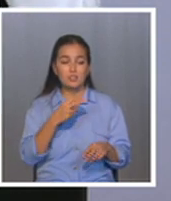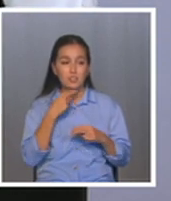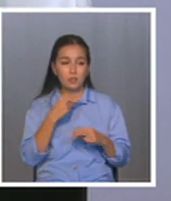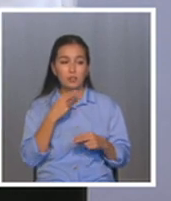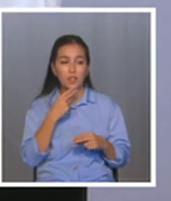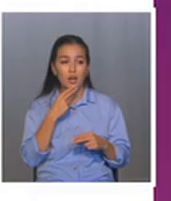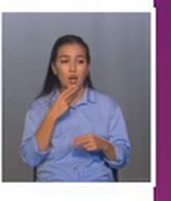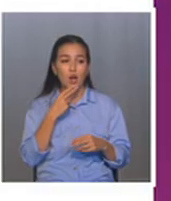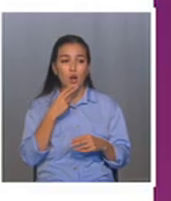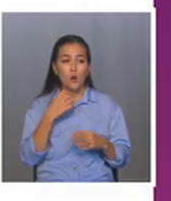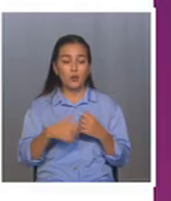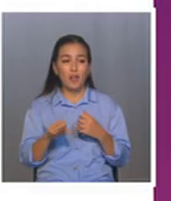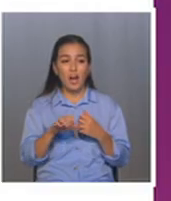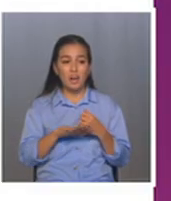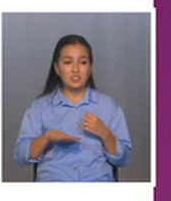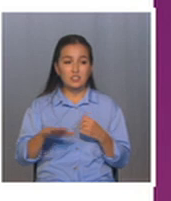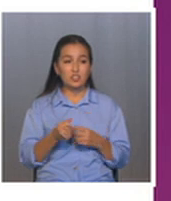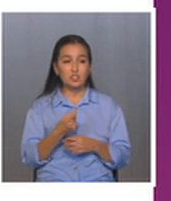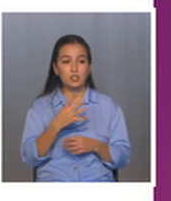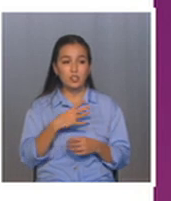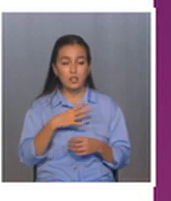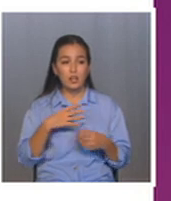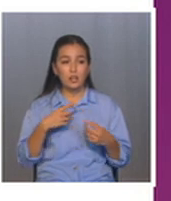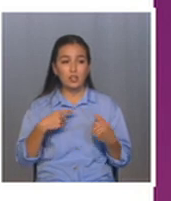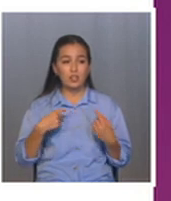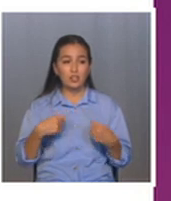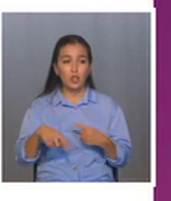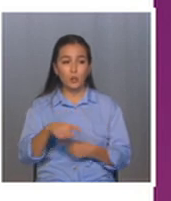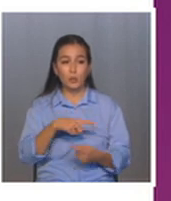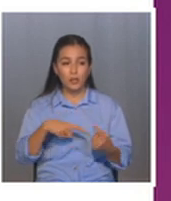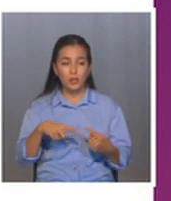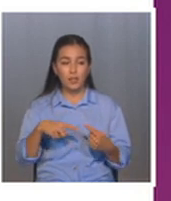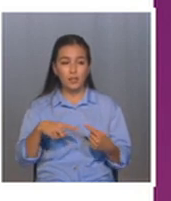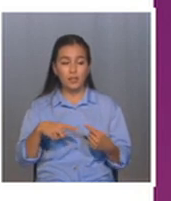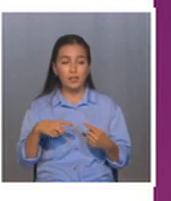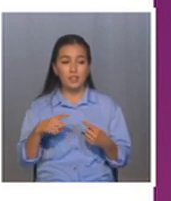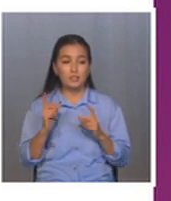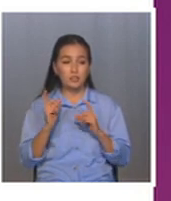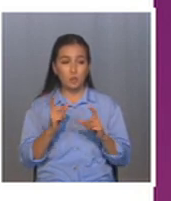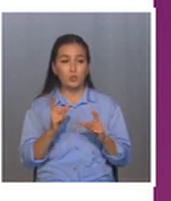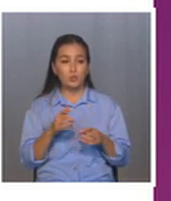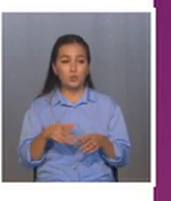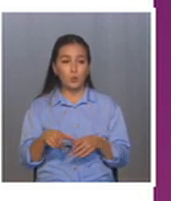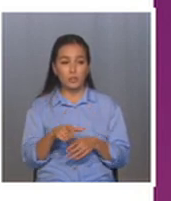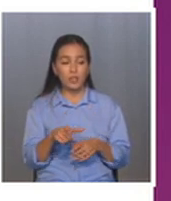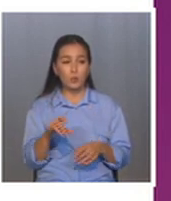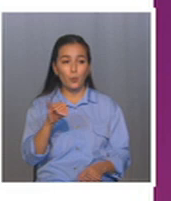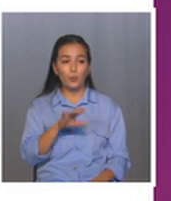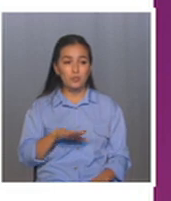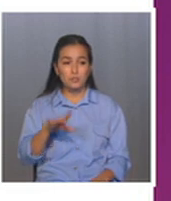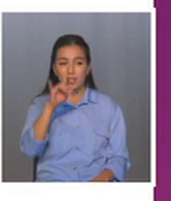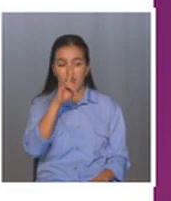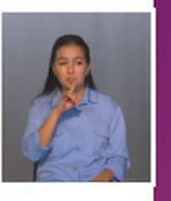Орта Азиядан шыққан керуен сауда жолдары оңтүстік Қазақстанға Талас, Шу